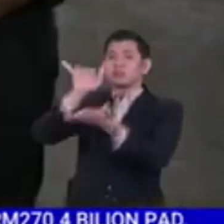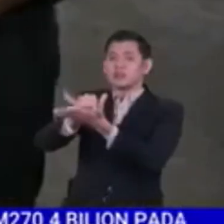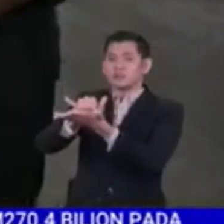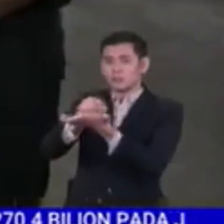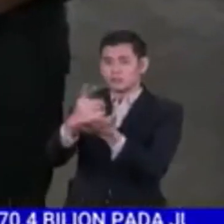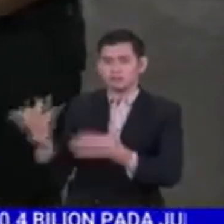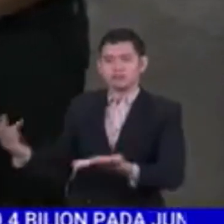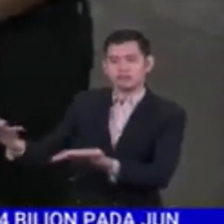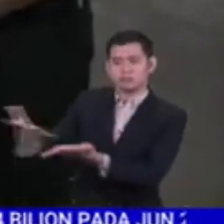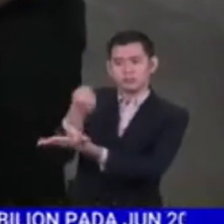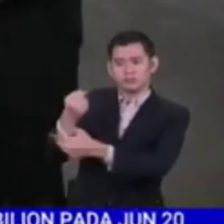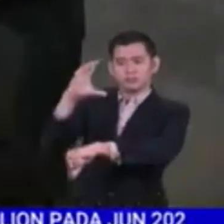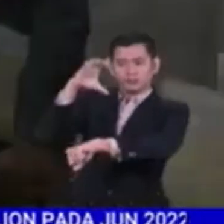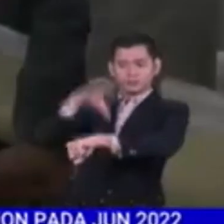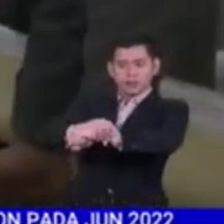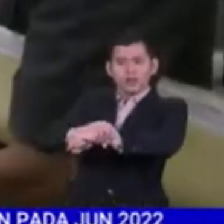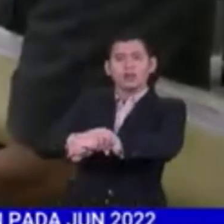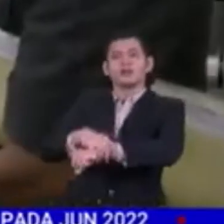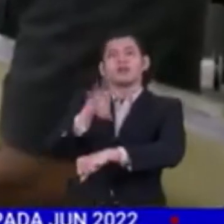nilai rampasan lebih